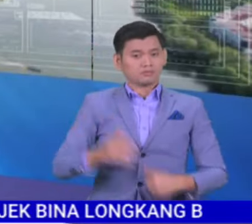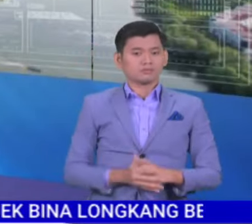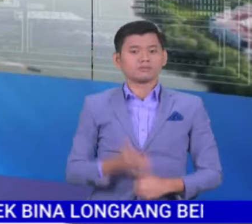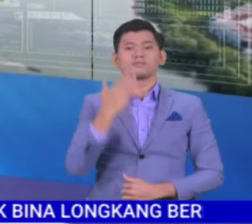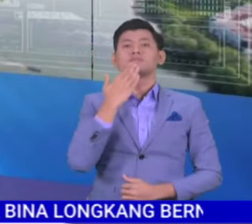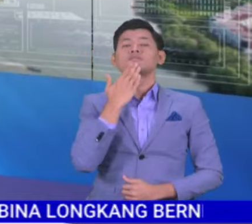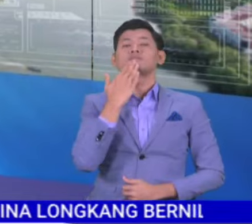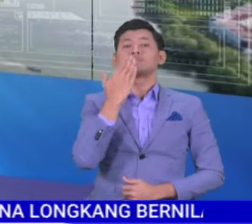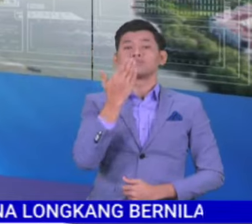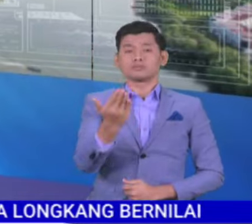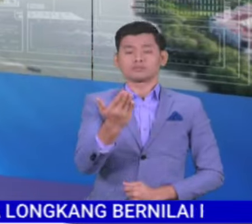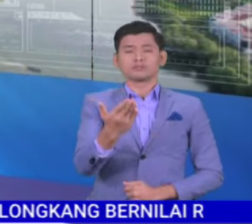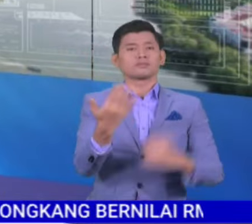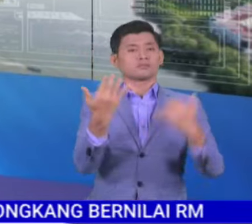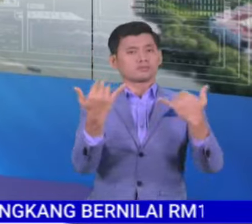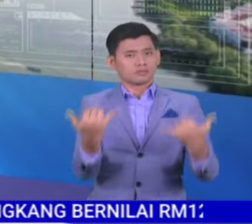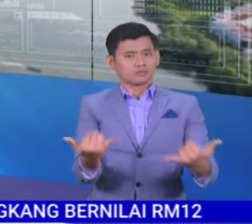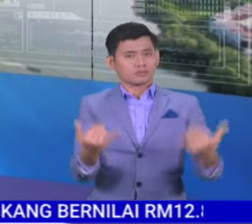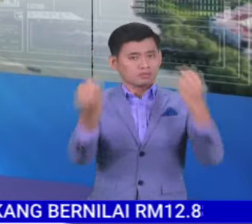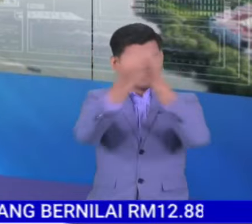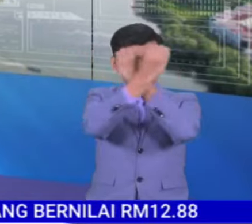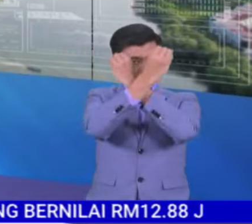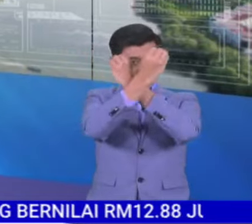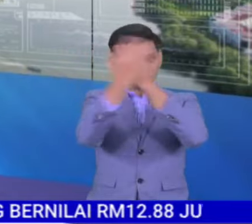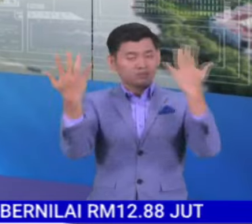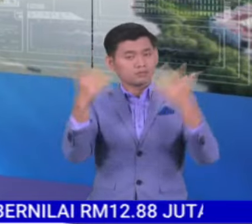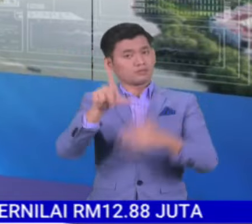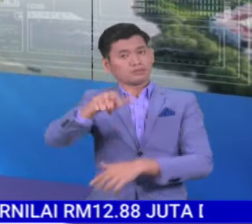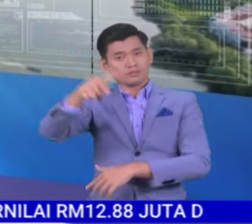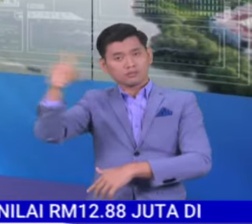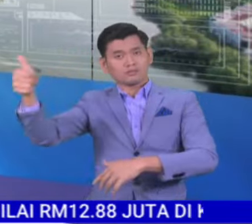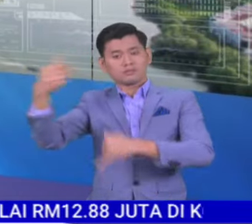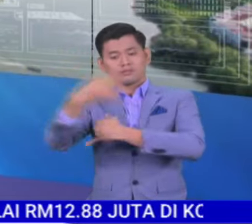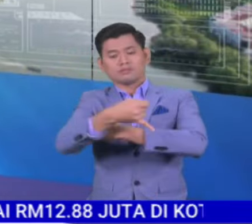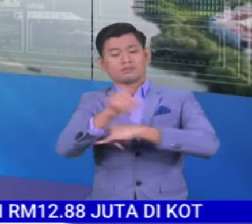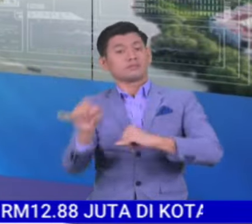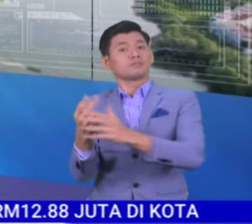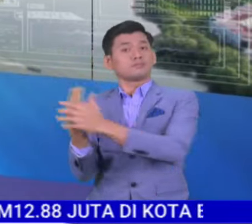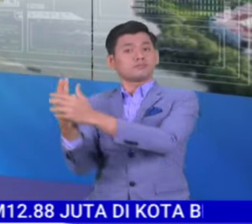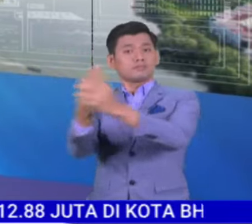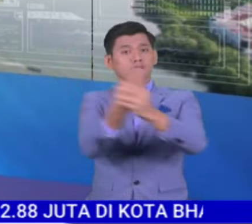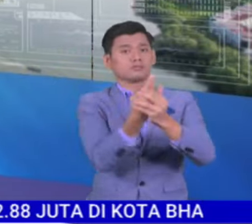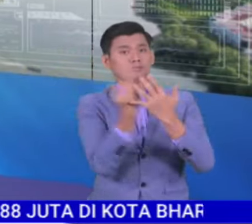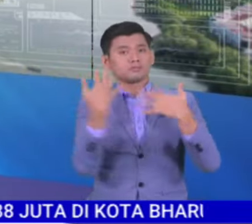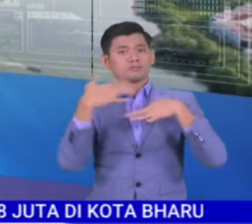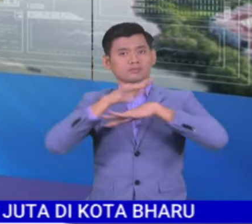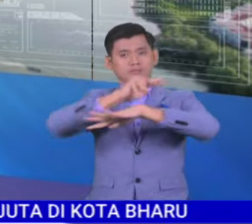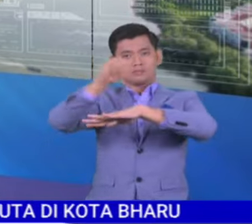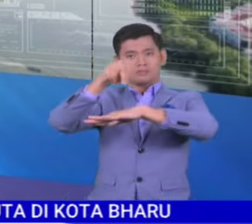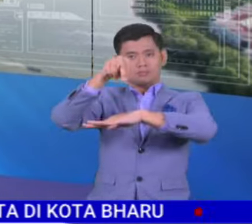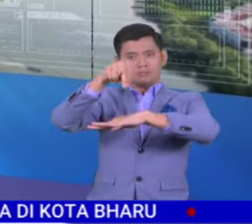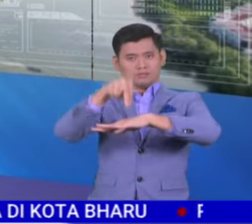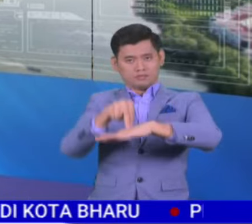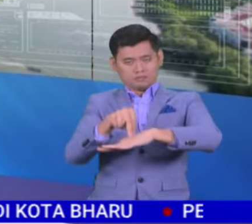Oke terima kasih jabatan perpaduan negara dan integrasi nasional